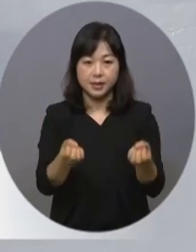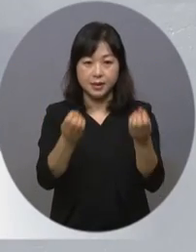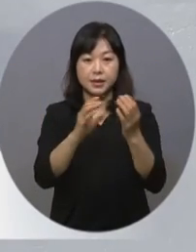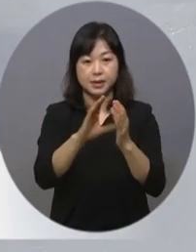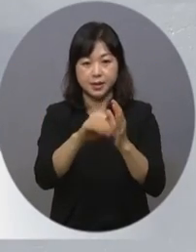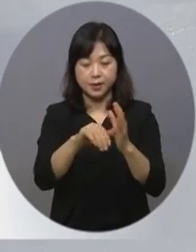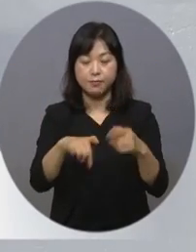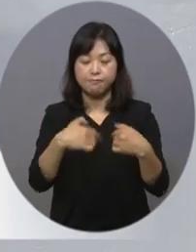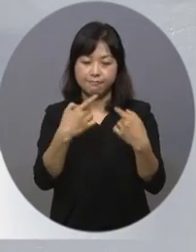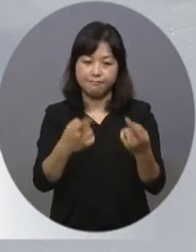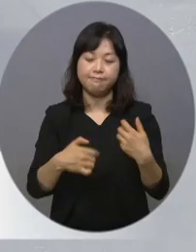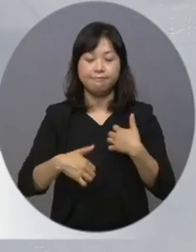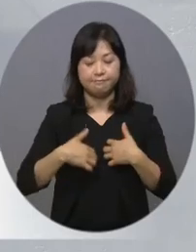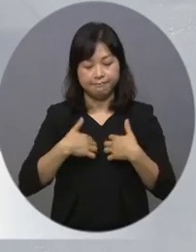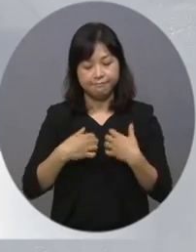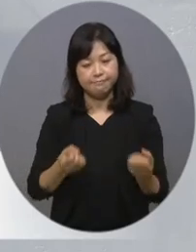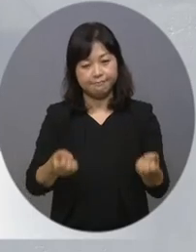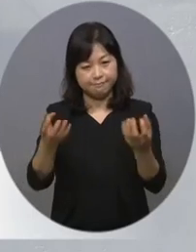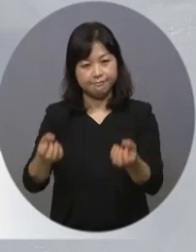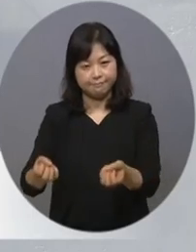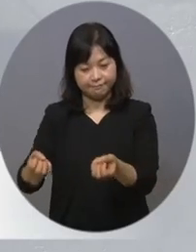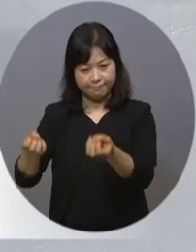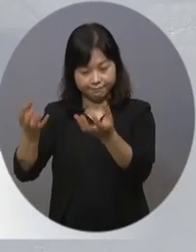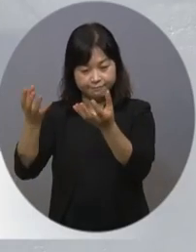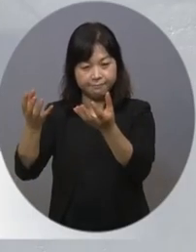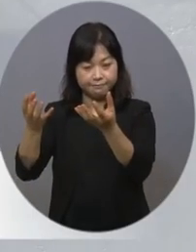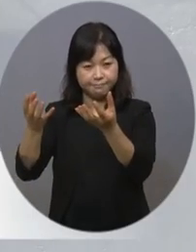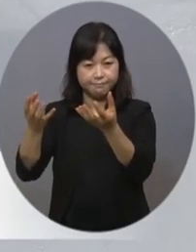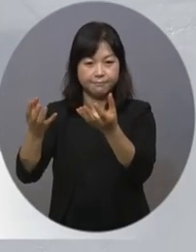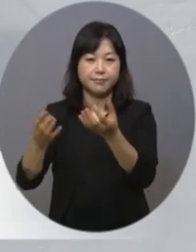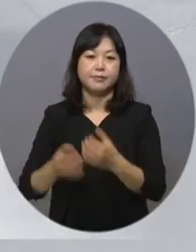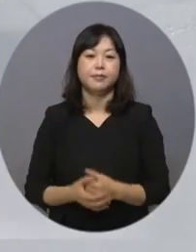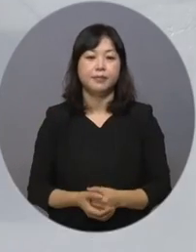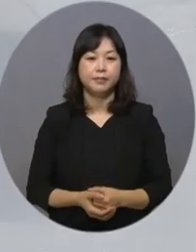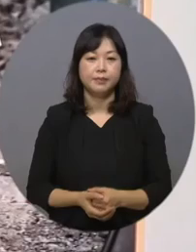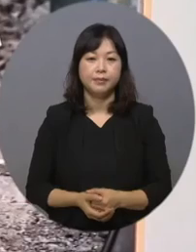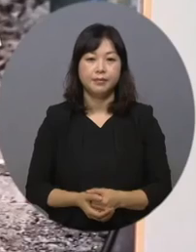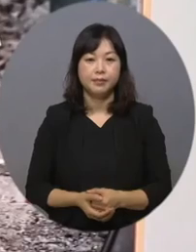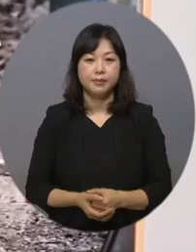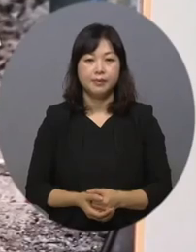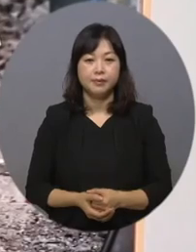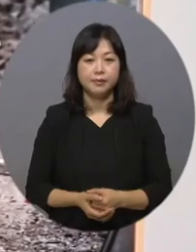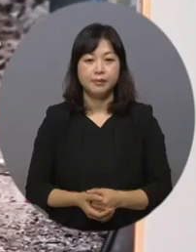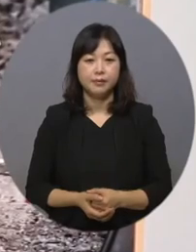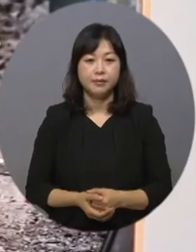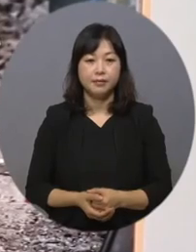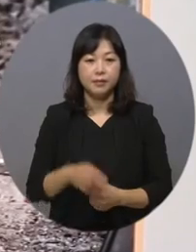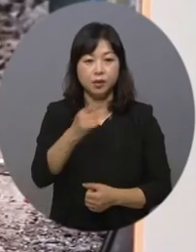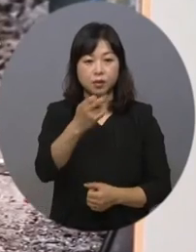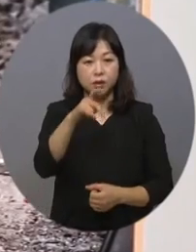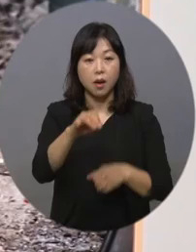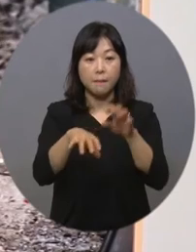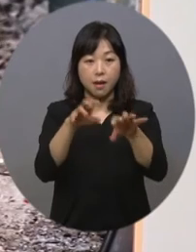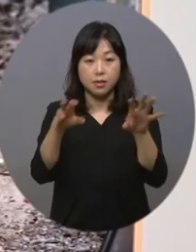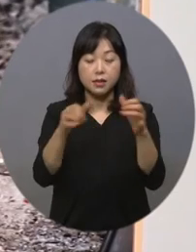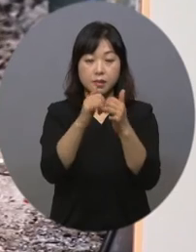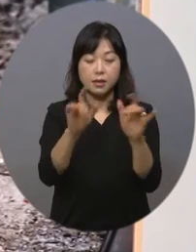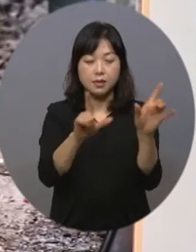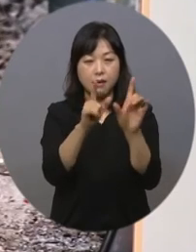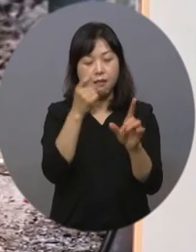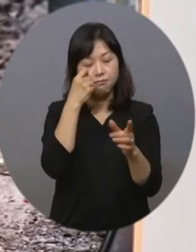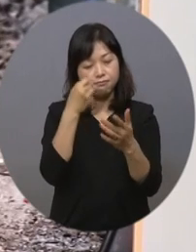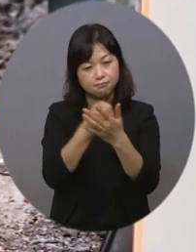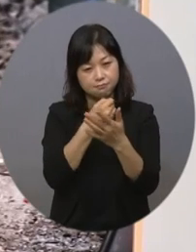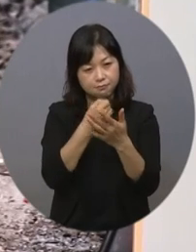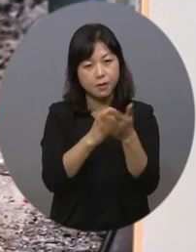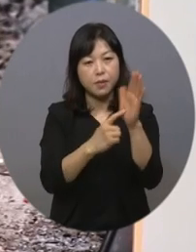개관할 때도 많은 분이 참석하셔서 같이 축하해 주셨습니다. 도성마을 주민들의 삶의 애환을